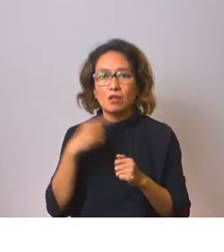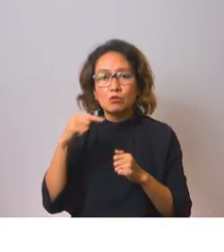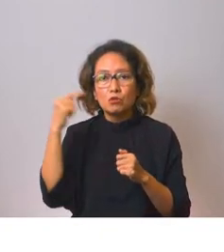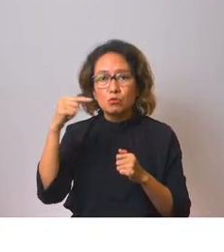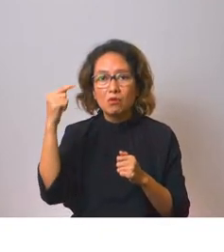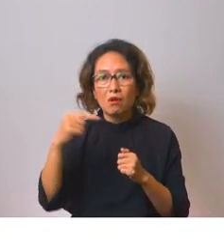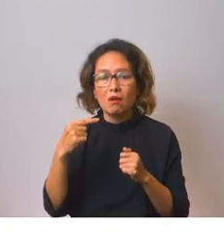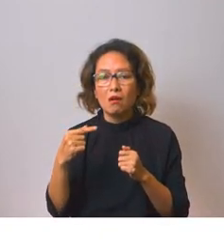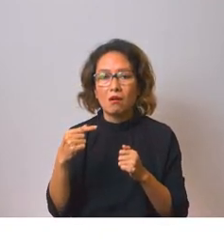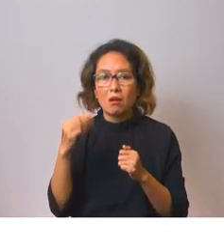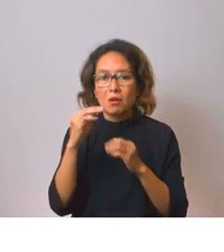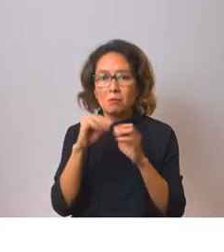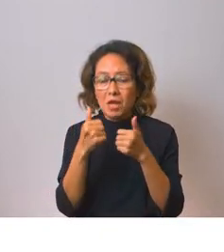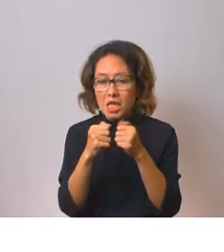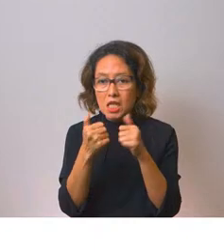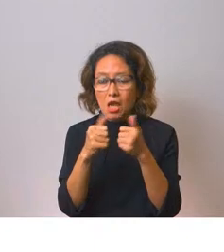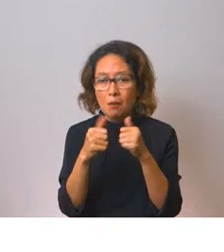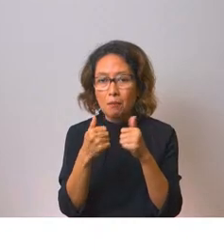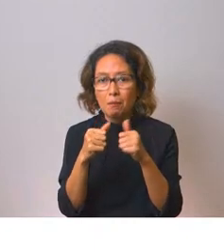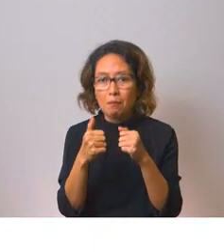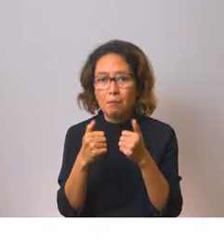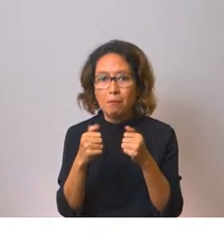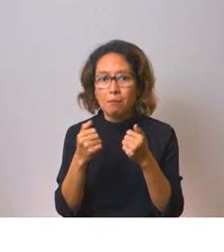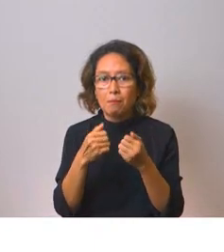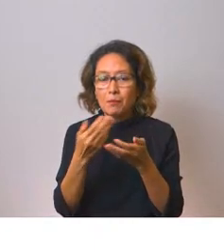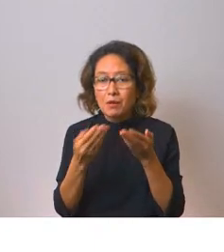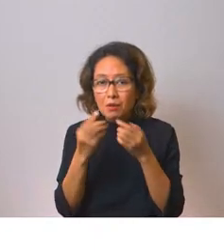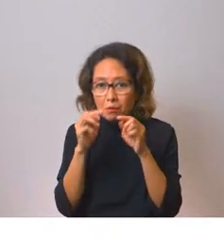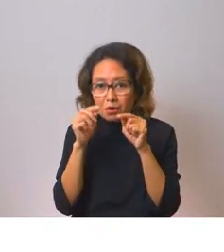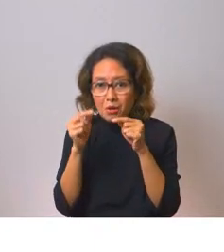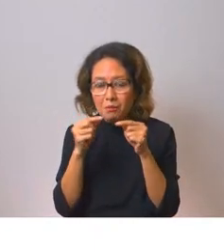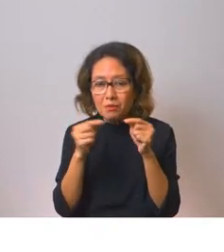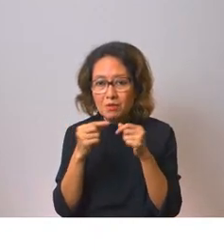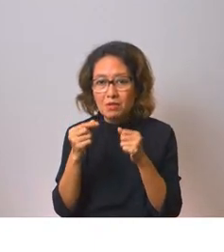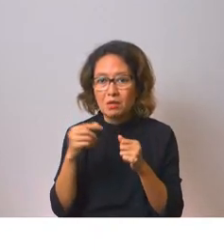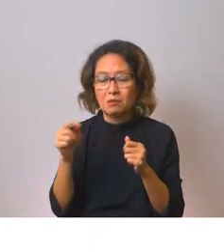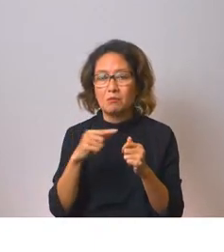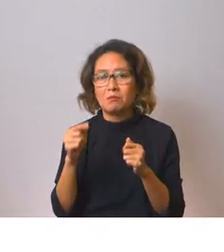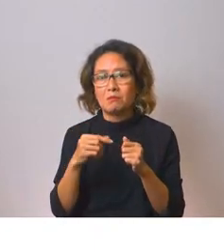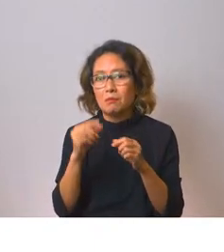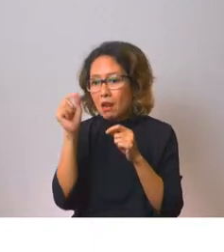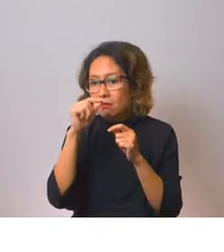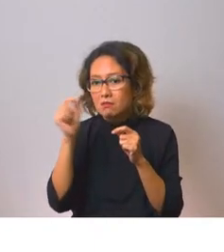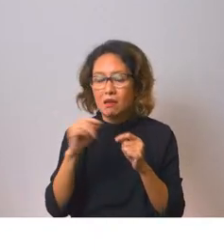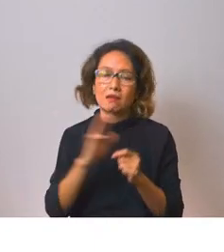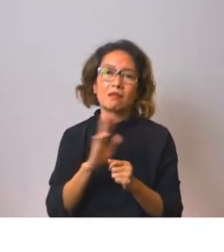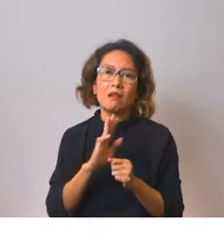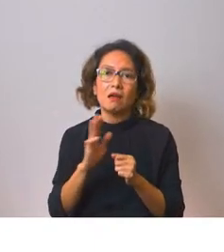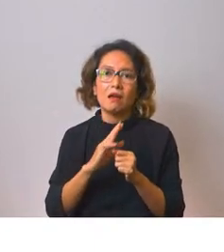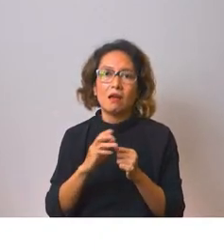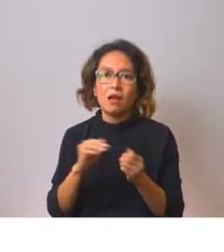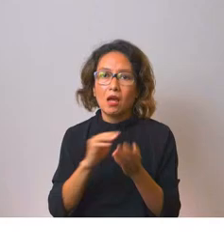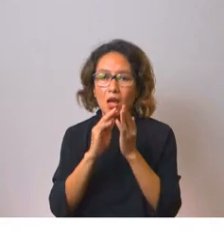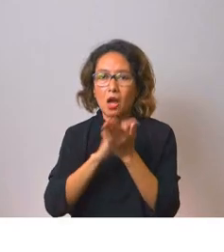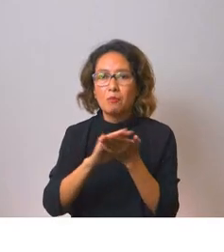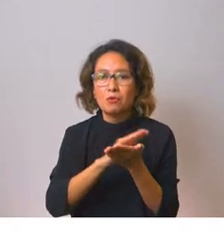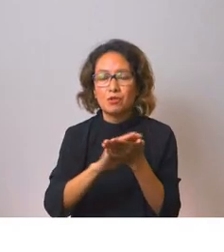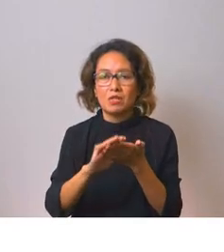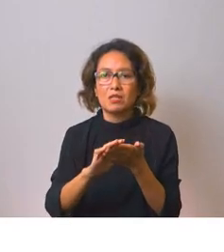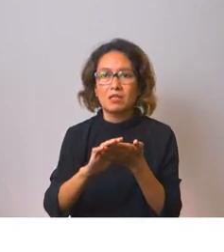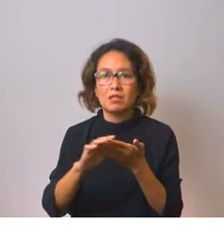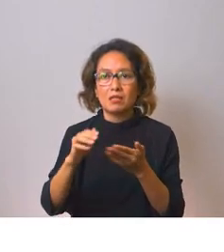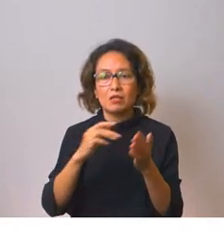main game diam-diam dan tidak belajar. Ampuni saya, Tuhan Yesus.